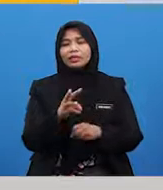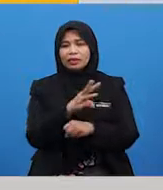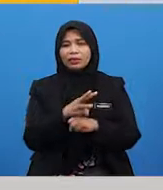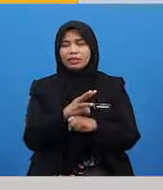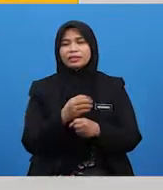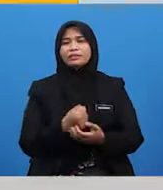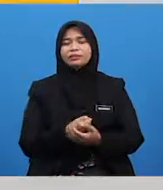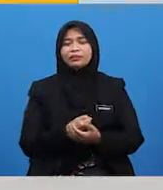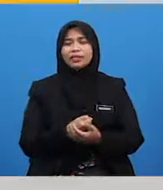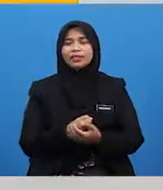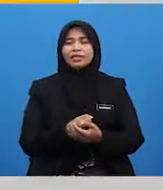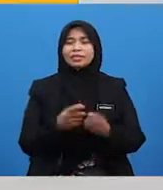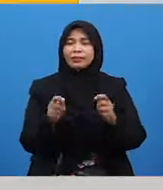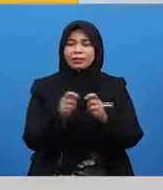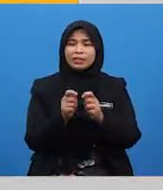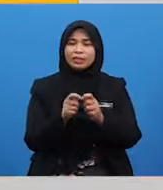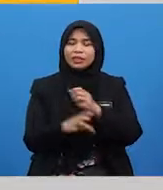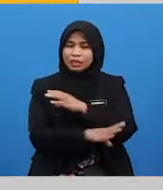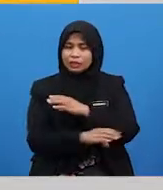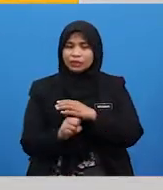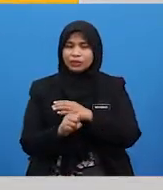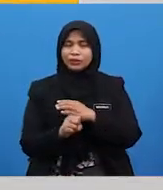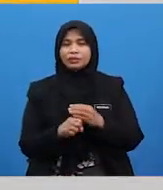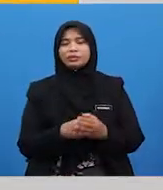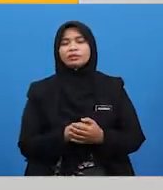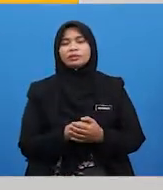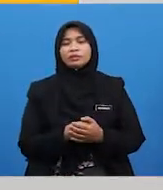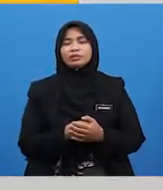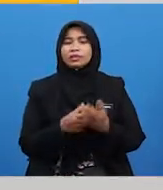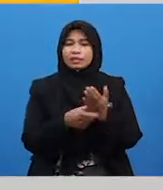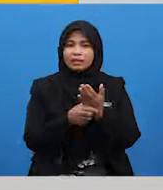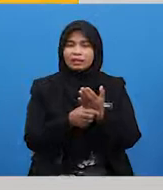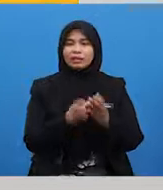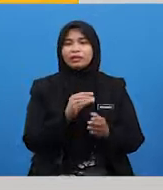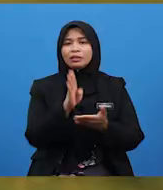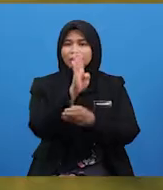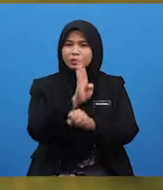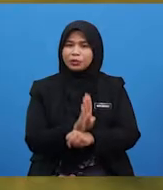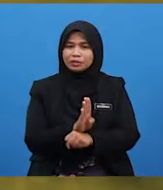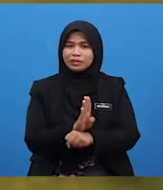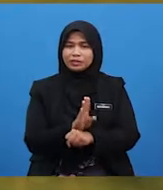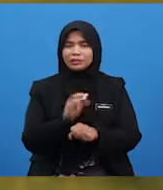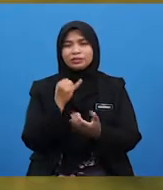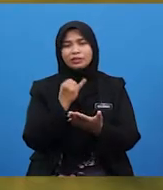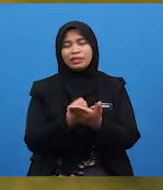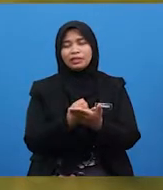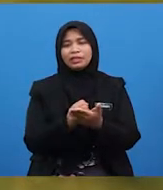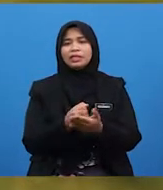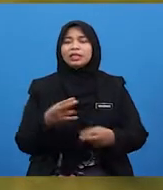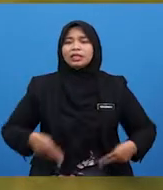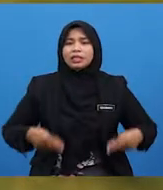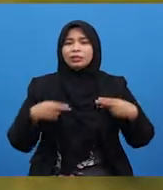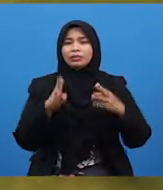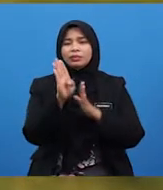sebarang ancaman seperti kecurian, penyalahgunaan dadah dan budaya samseng. Hidup berjiran dalam